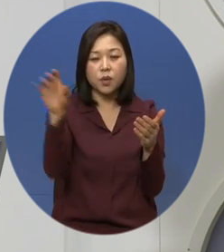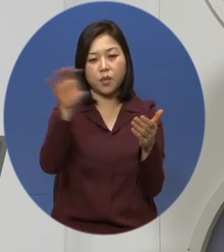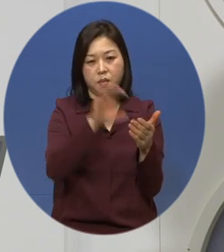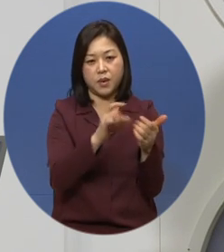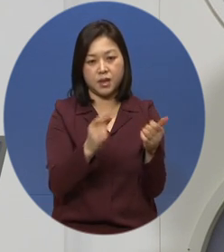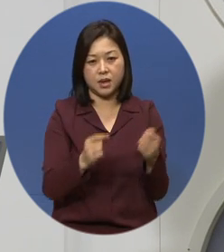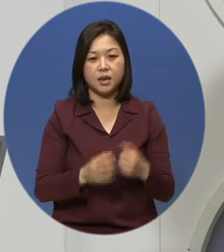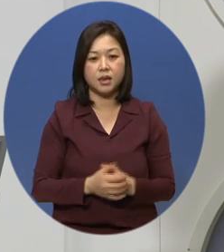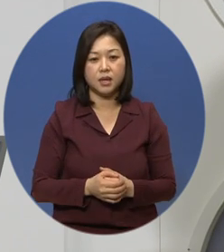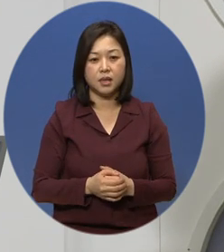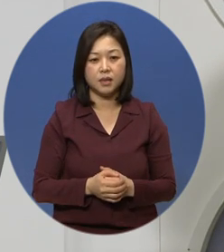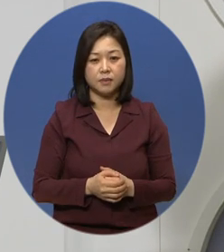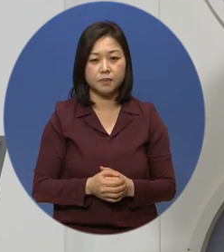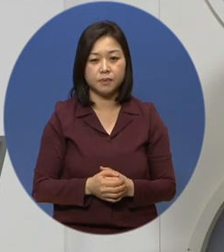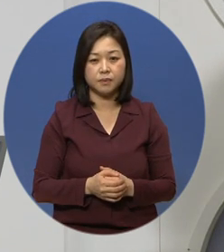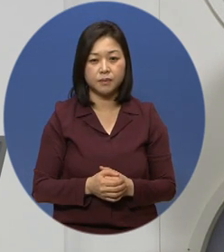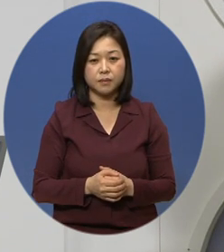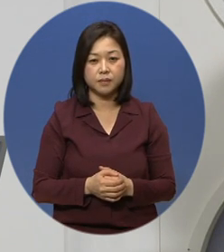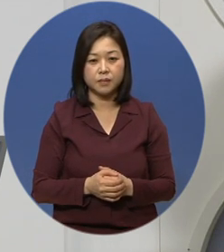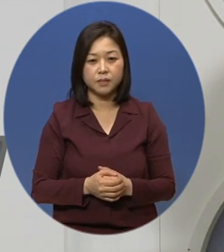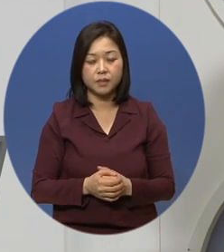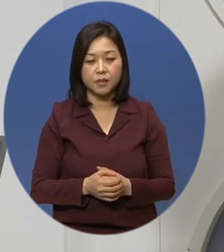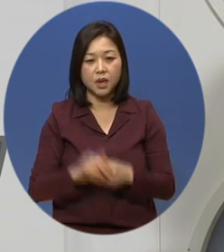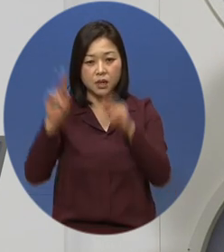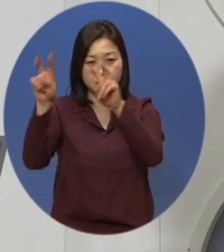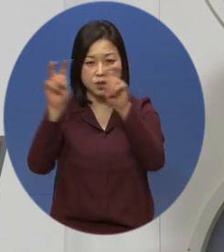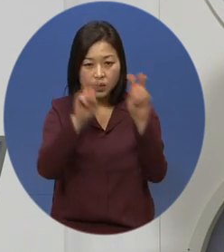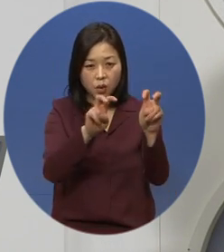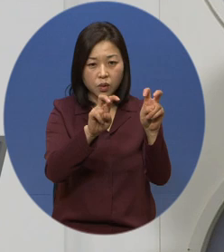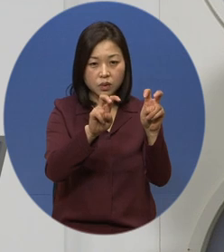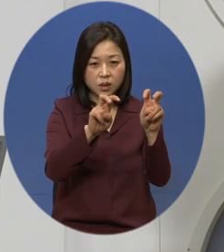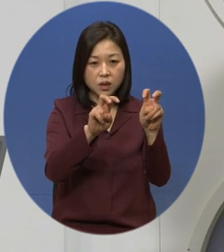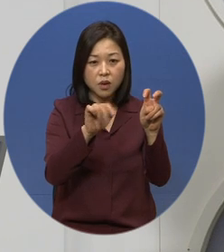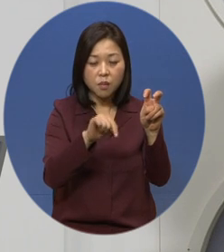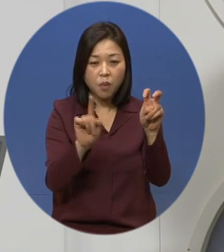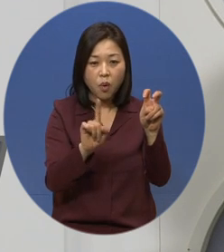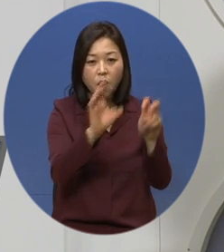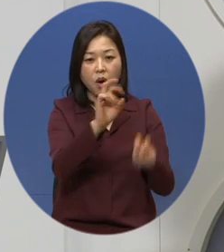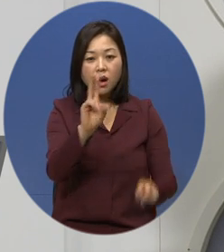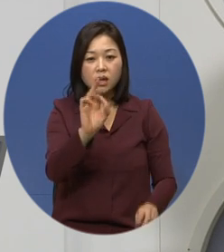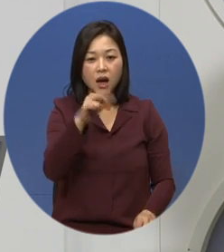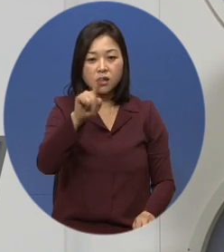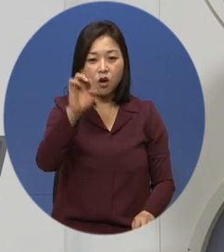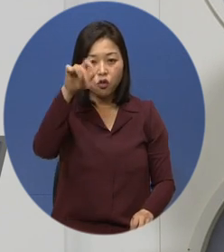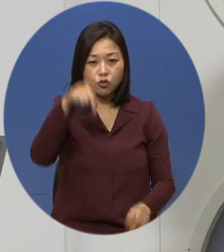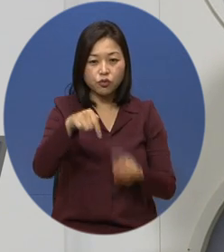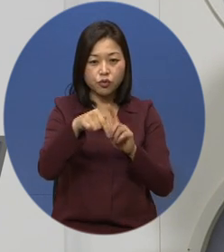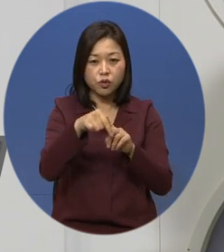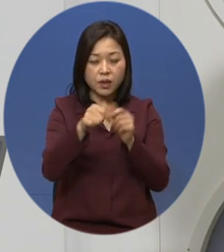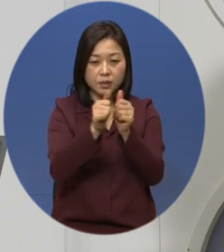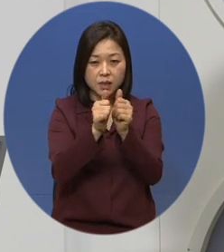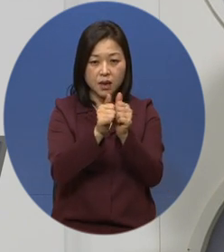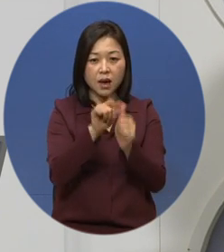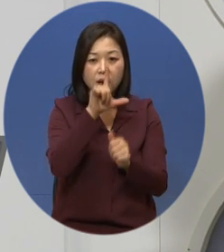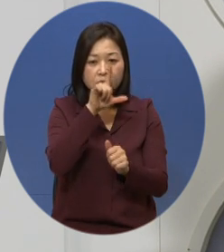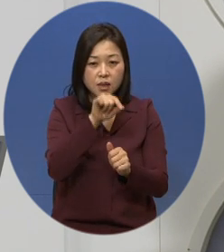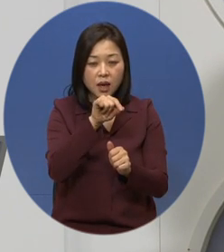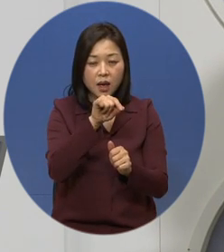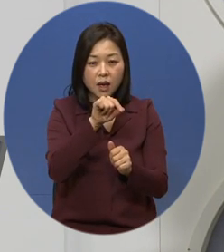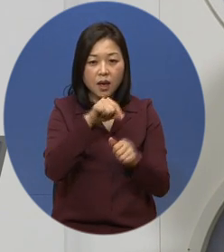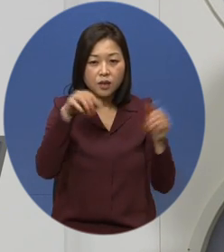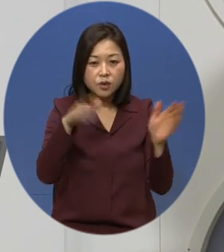대부분입니다 그러면서 인용을 또 어 양성 5시에 어 새들도 세상을 뜨는구나 이런